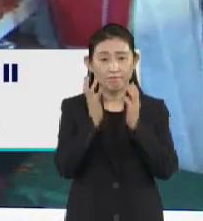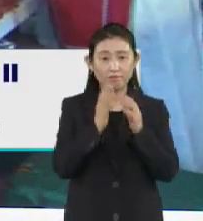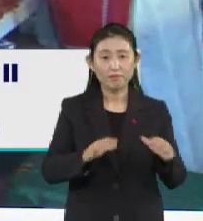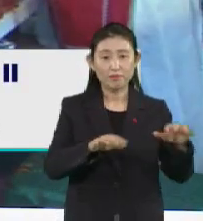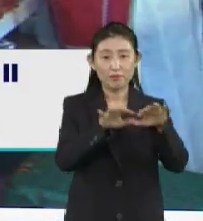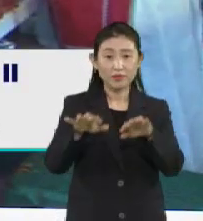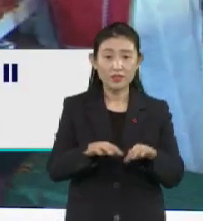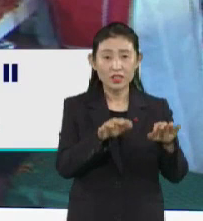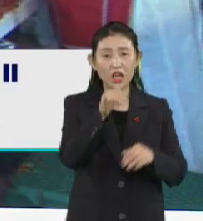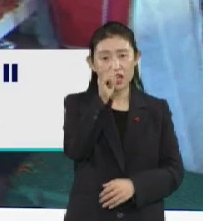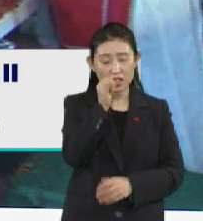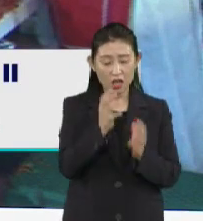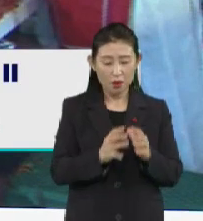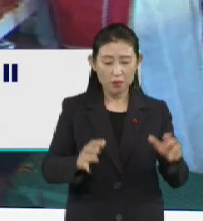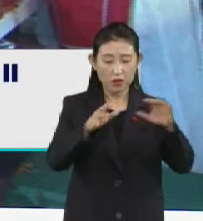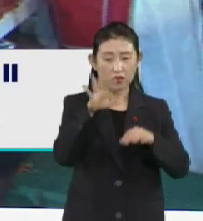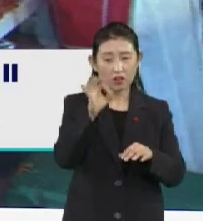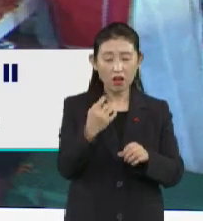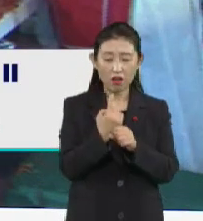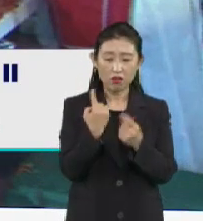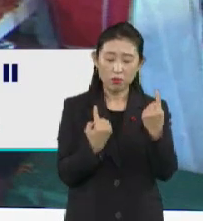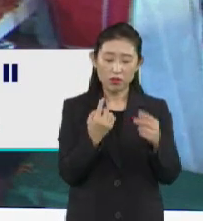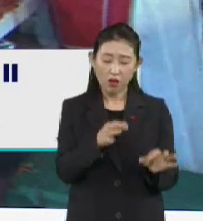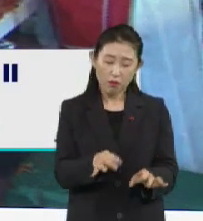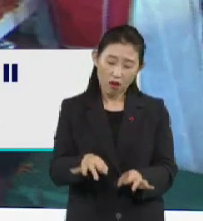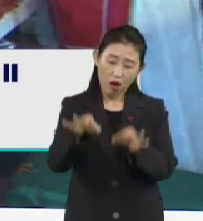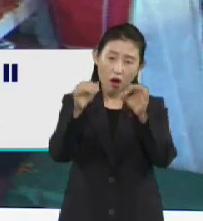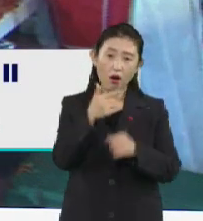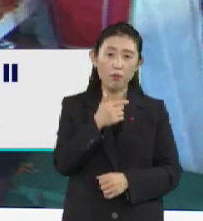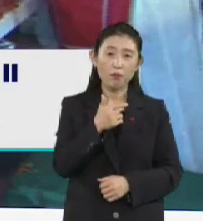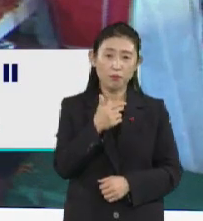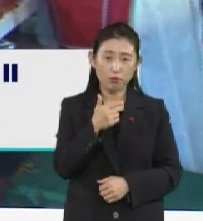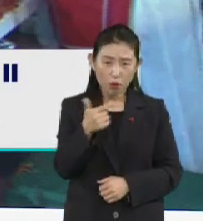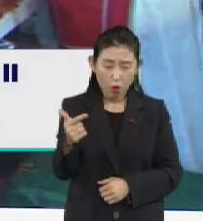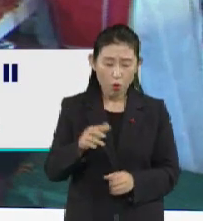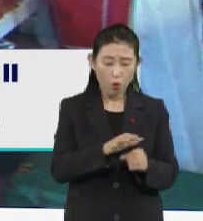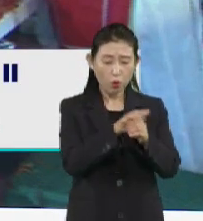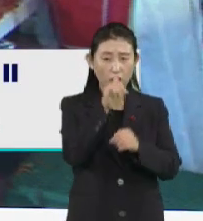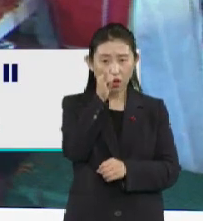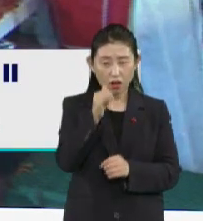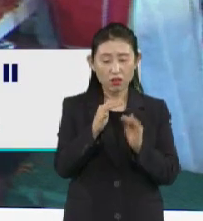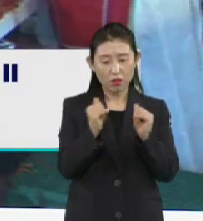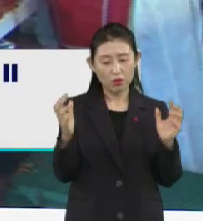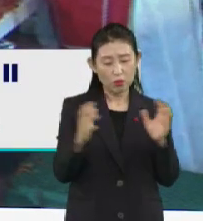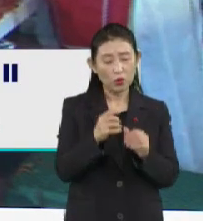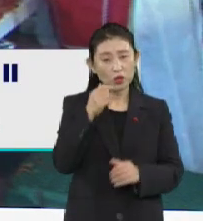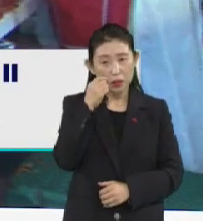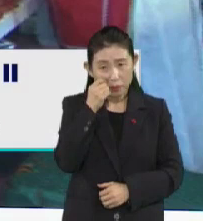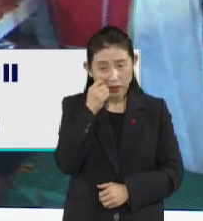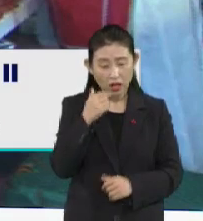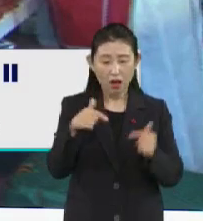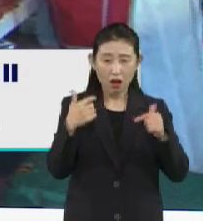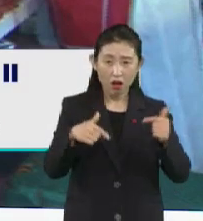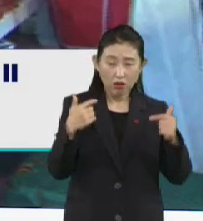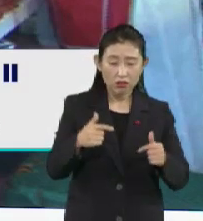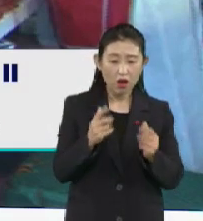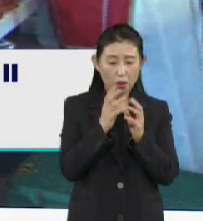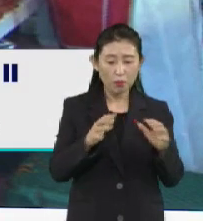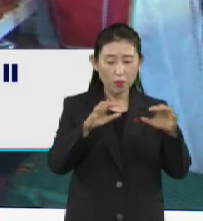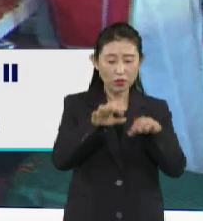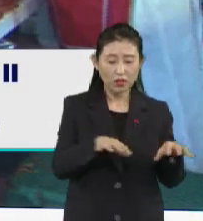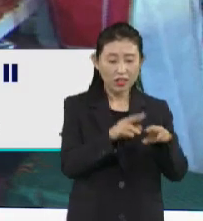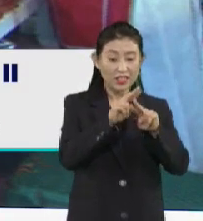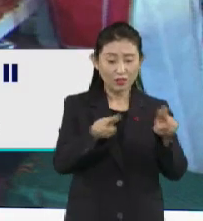김장철을 맞아 요즘 배추 가격이 지난해보다 크게 오른 데다 코로나19로 인한 거리 두기로 해마다 열리던 김장 봉사